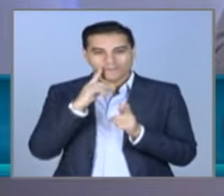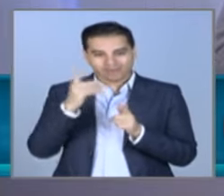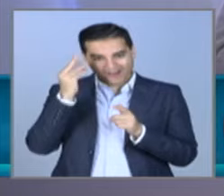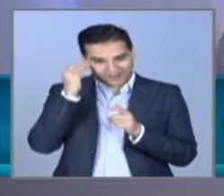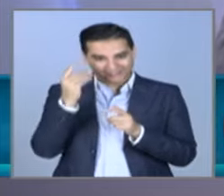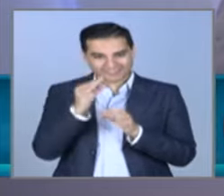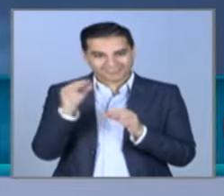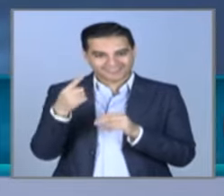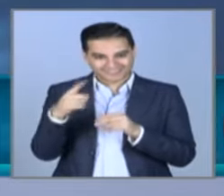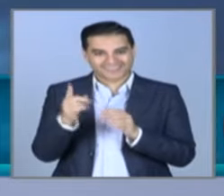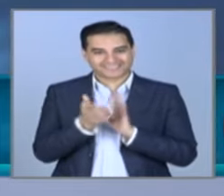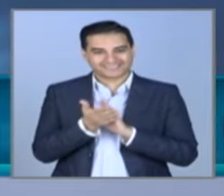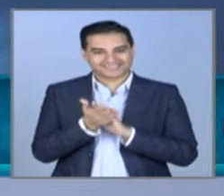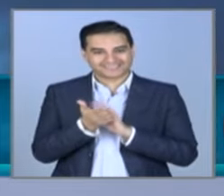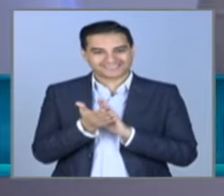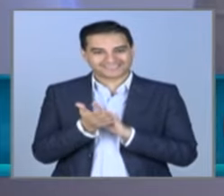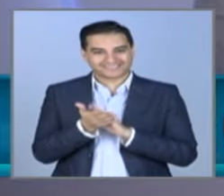حافظاكي.